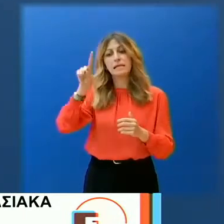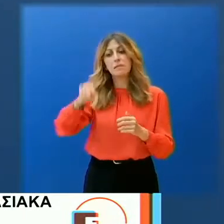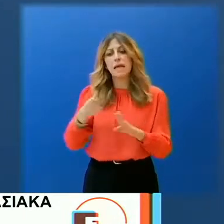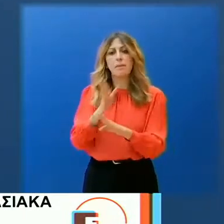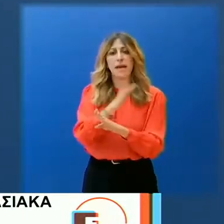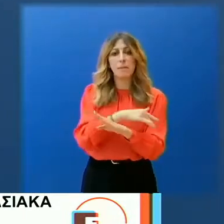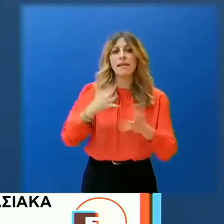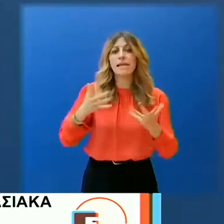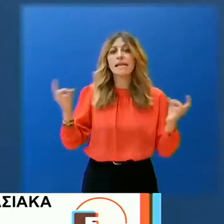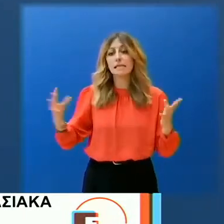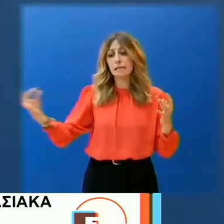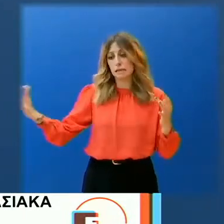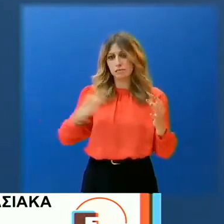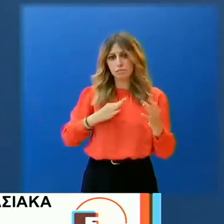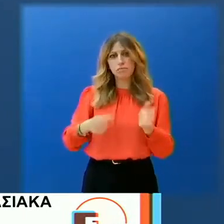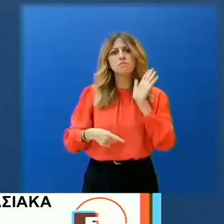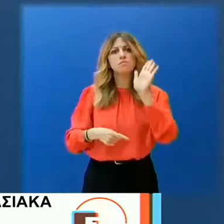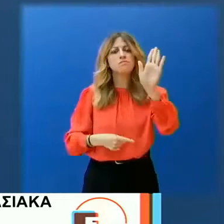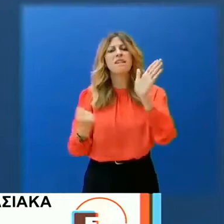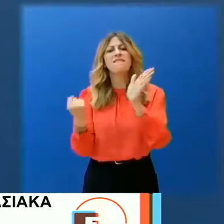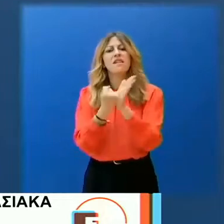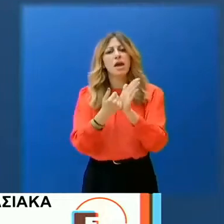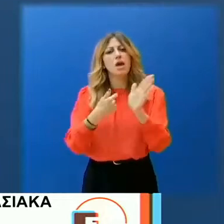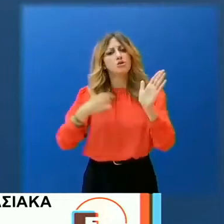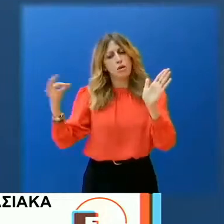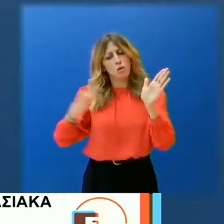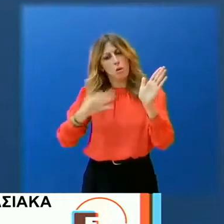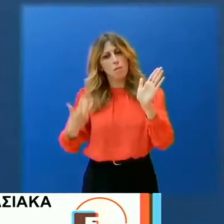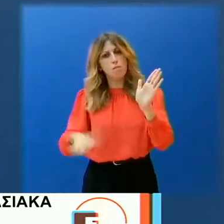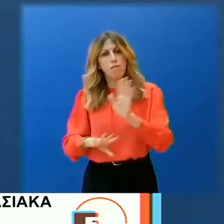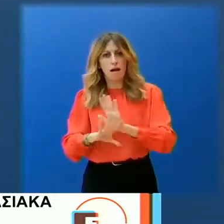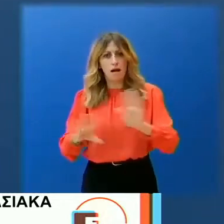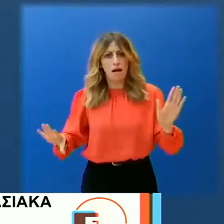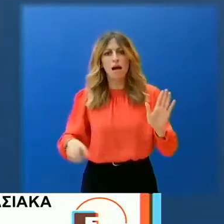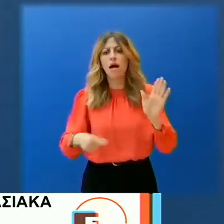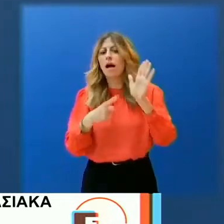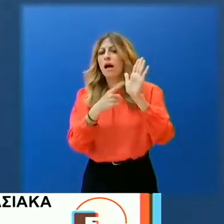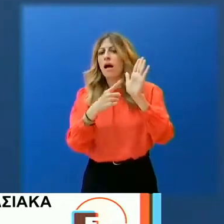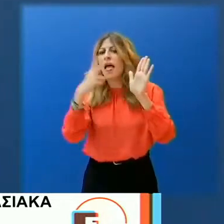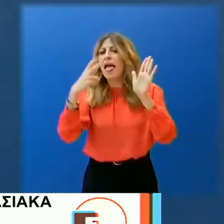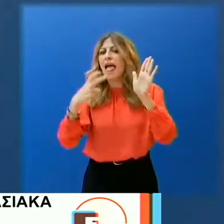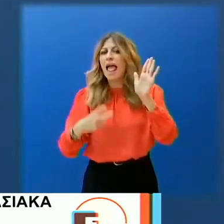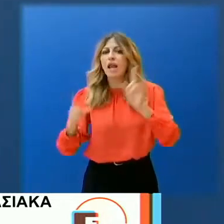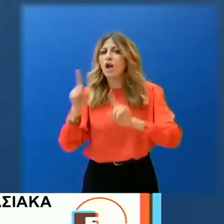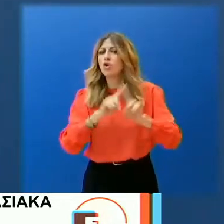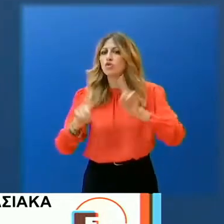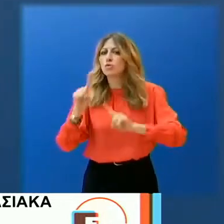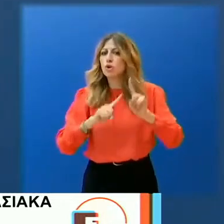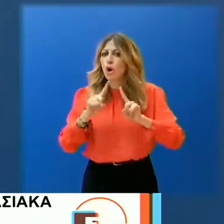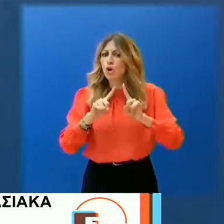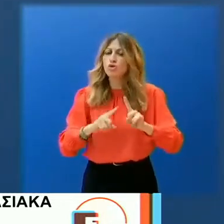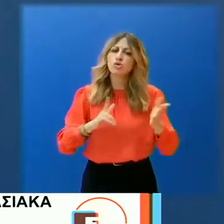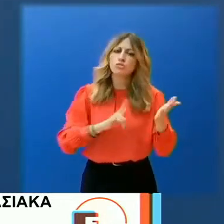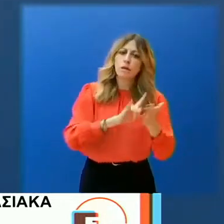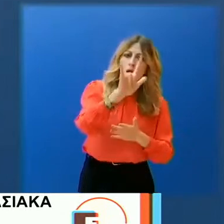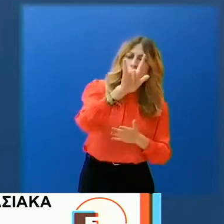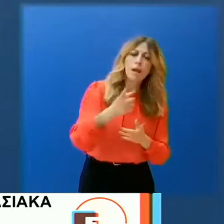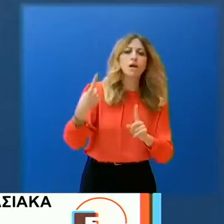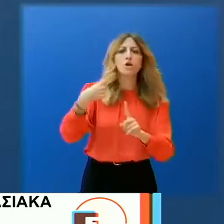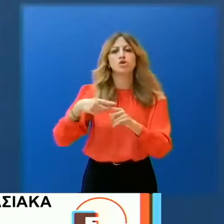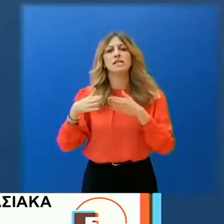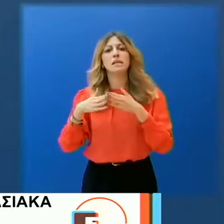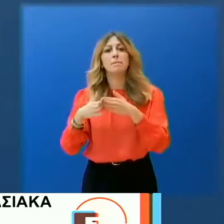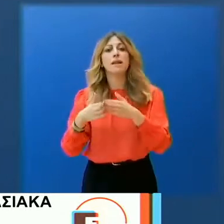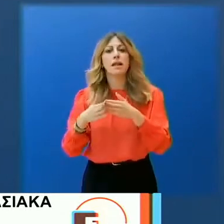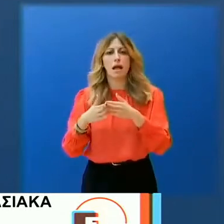υποχρεωτικός από αεροπορικές και ακτοπλοϊκές εταιρείες και υπόχρεοι είναι όλοι μεδαποί και αλλοδαποί ταξιδιώτες 5 ετών και